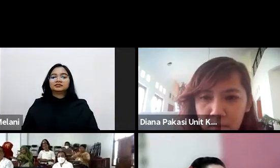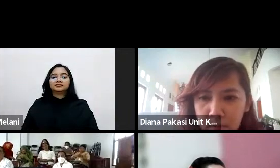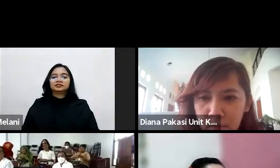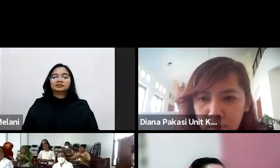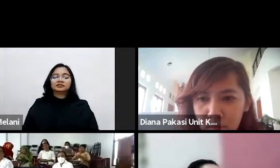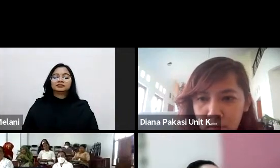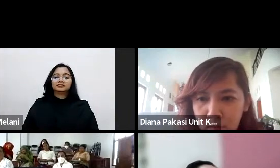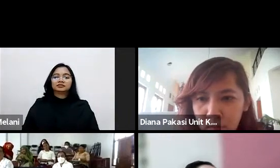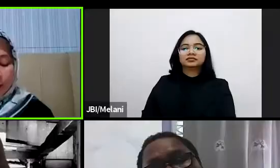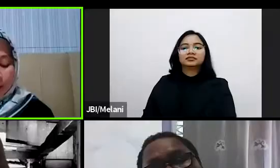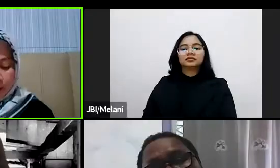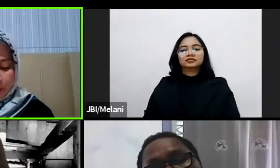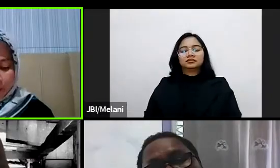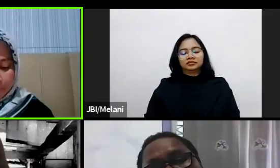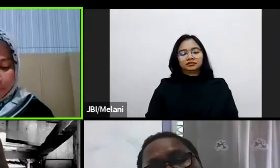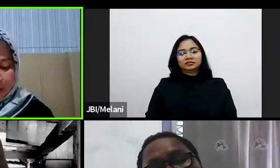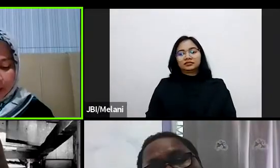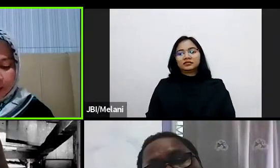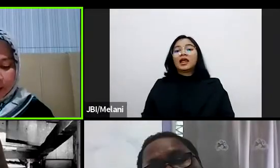ini seringkali juga